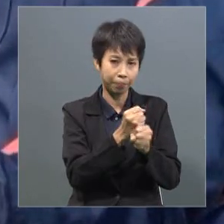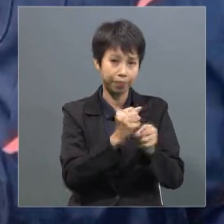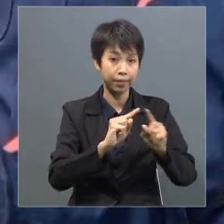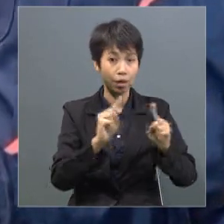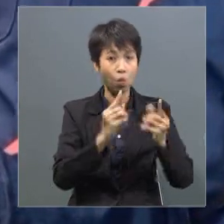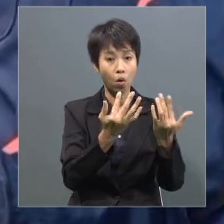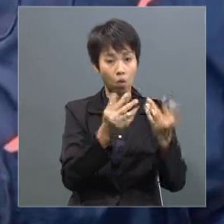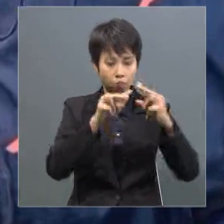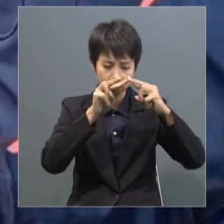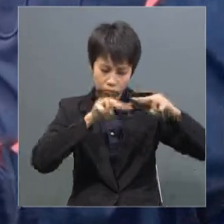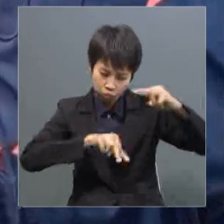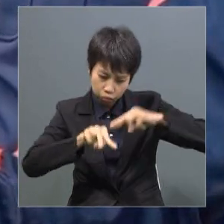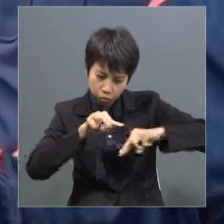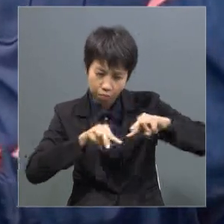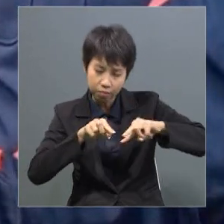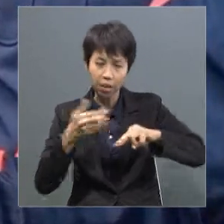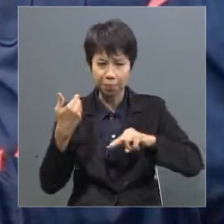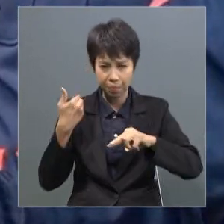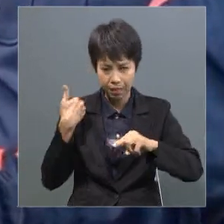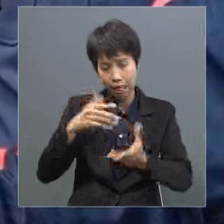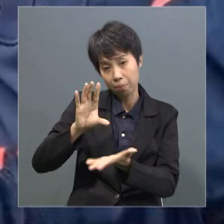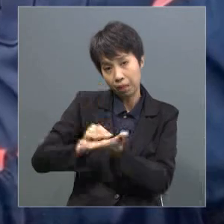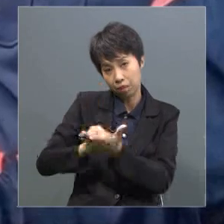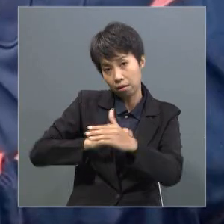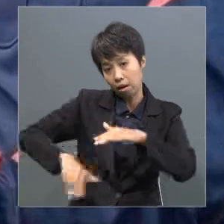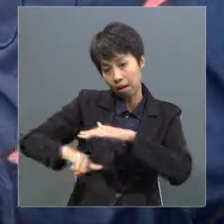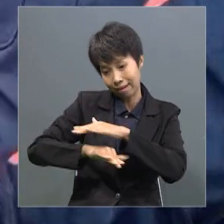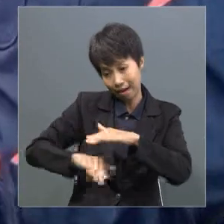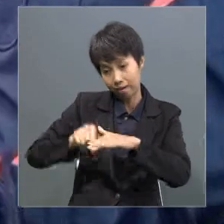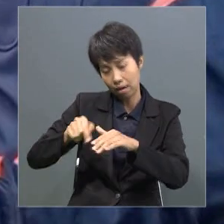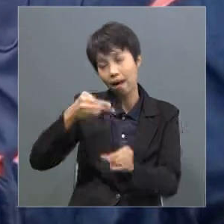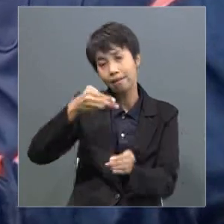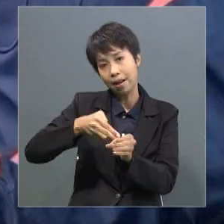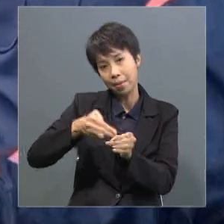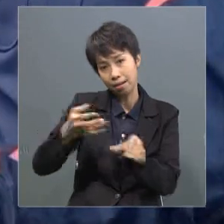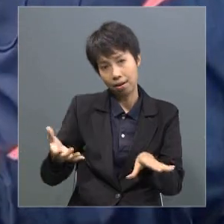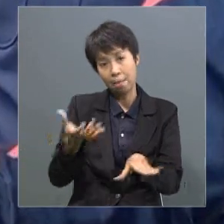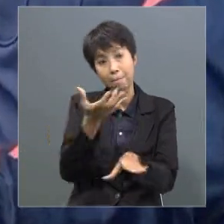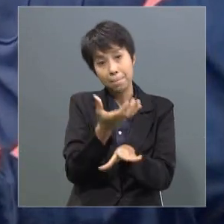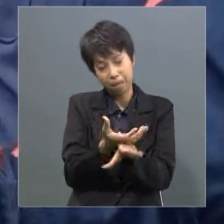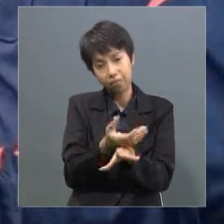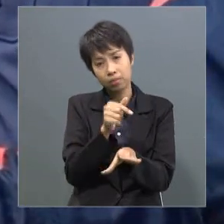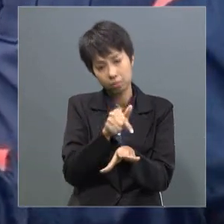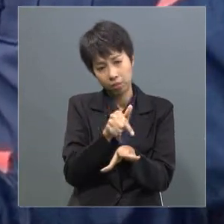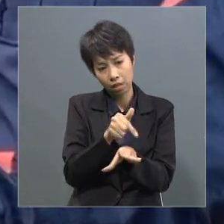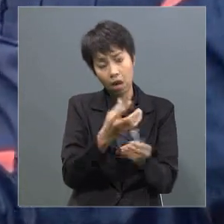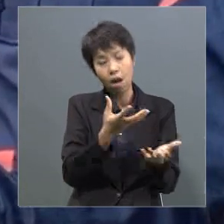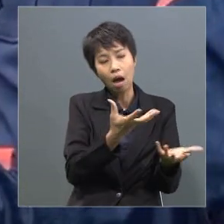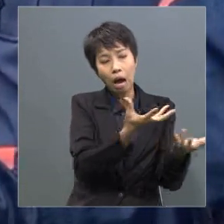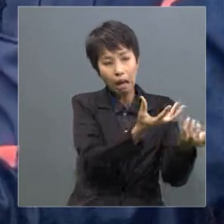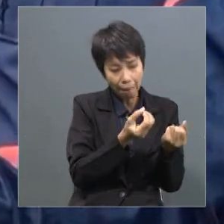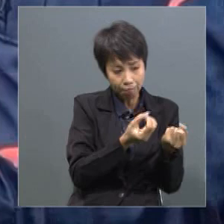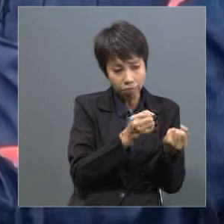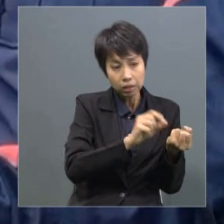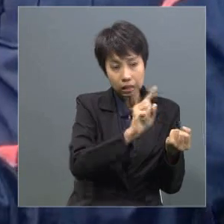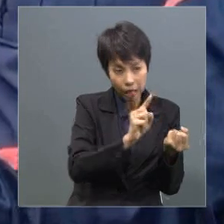าเขามีการบันทึกไว้ไหมว่าในการขนส่งน้ำมันในช่วงเกิดเหตุเนี่ยขนส่งจากที่ใดบ้างที่ใด